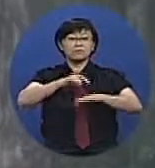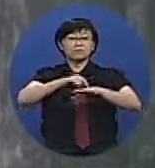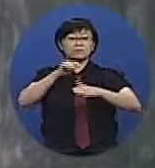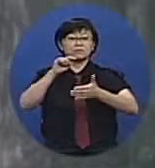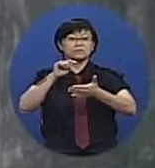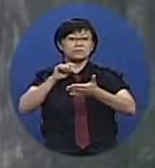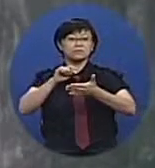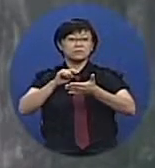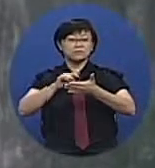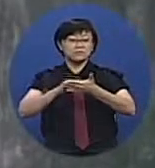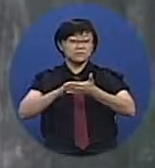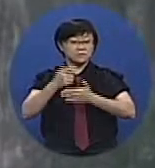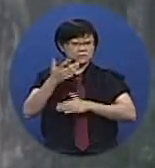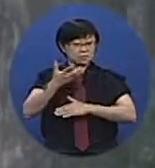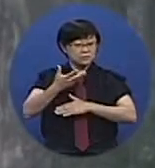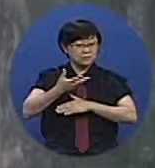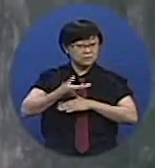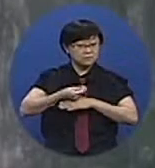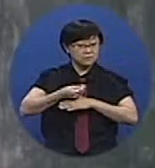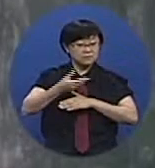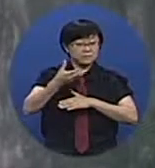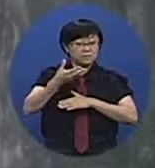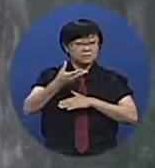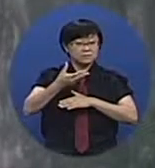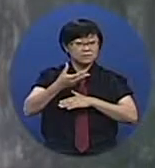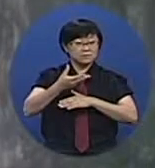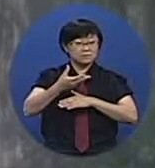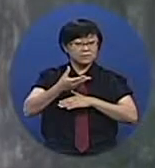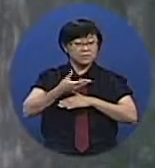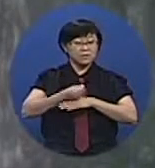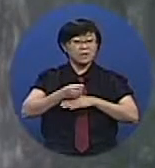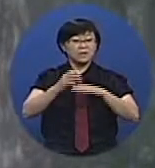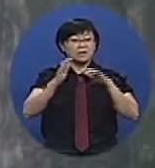내가 숨을 쉬지